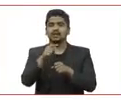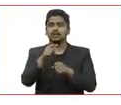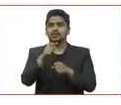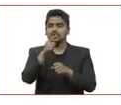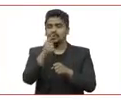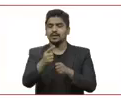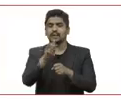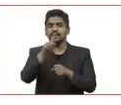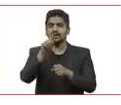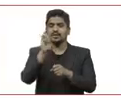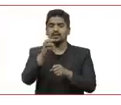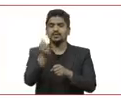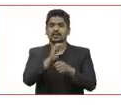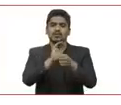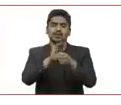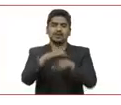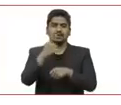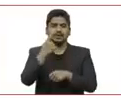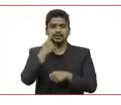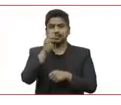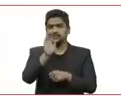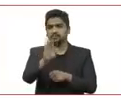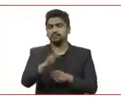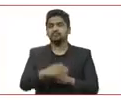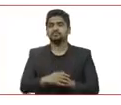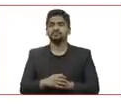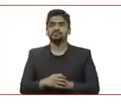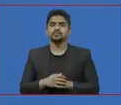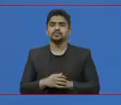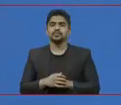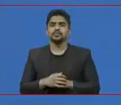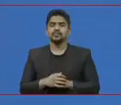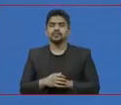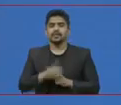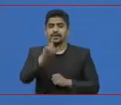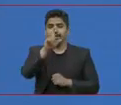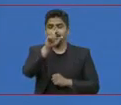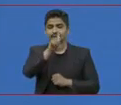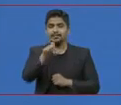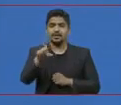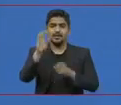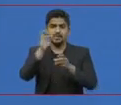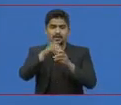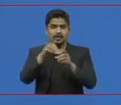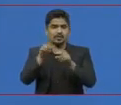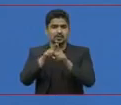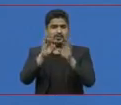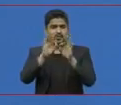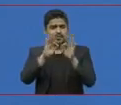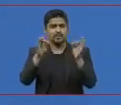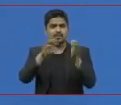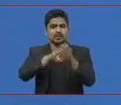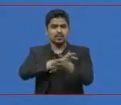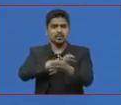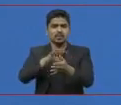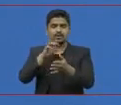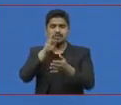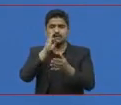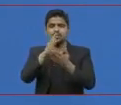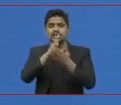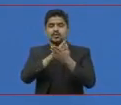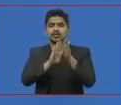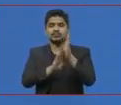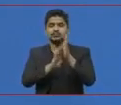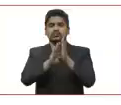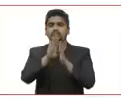यो 1000 भन्दा बढी नागेको स्पष्टसँग देखिन्छ। नेपालभित्र पनि विभिन्न प्रदेशमा कसरी बढिरहेको छ भन्ने कुरा